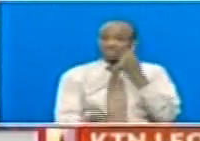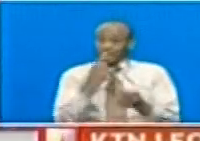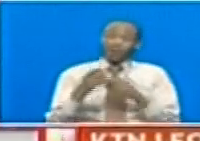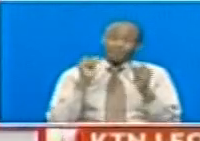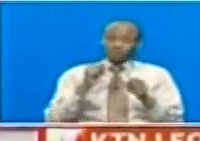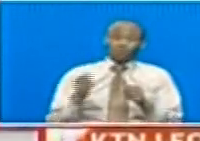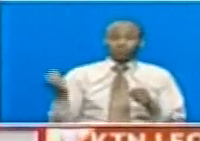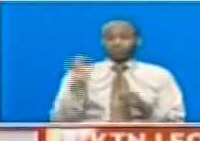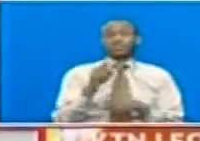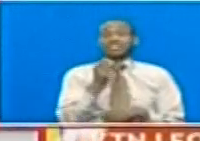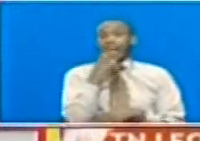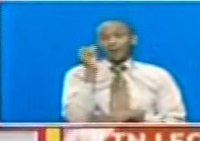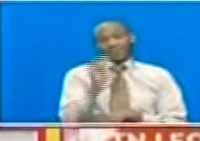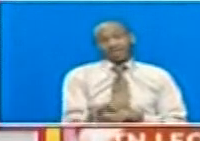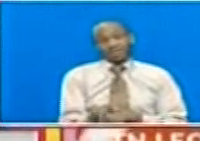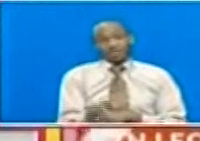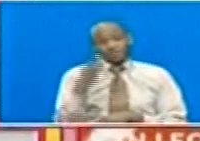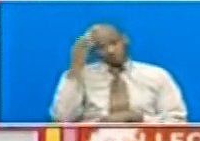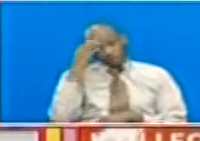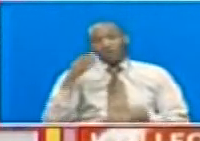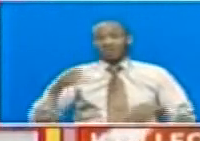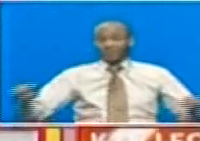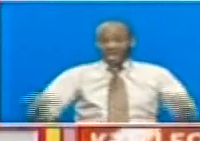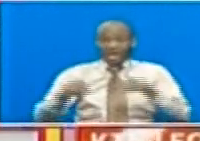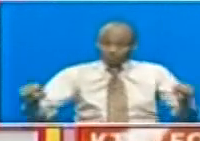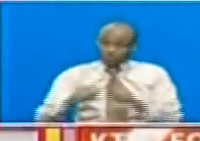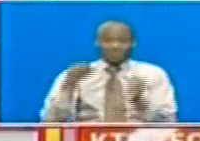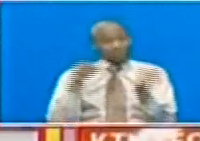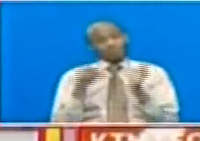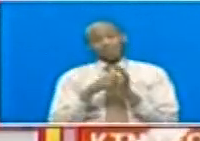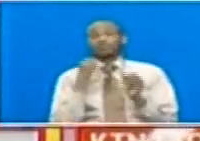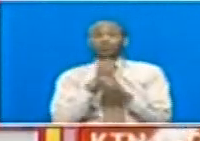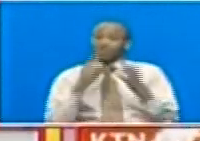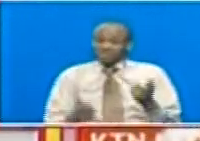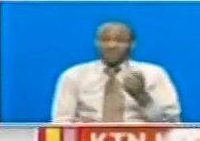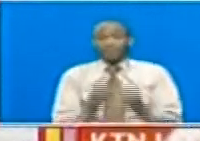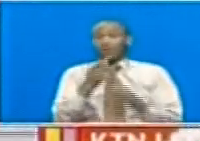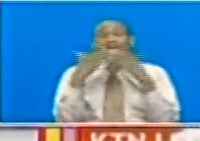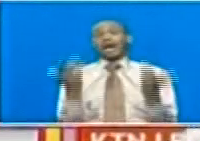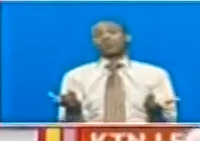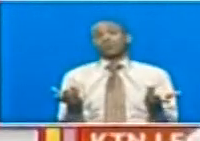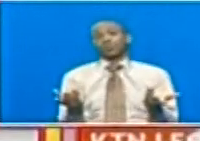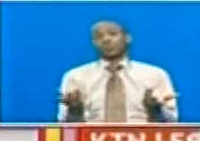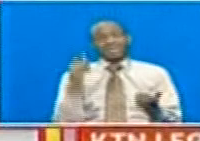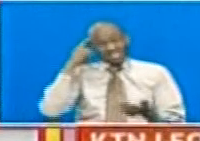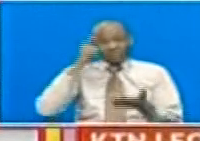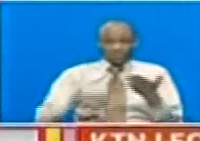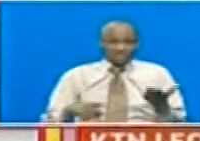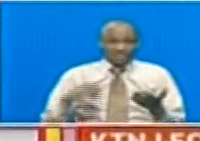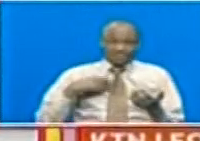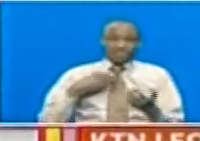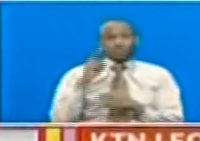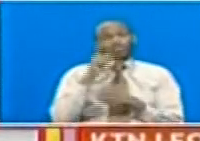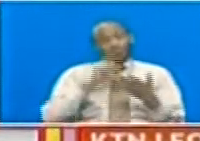vile kuni pia inakuanga shida. Sasa saa zingine hatuwezi pata kuni, sasa itabidi